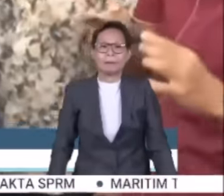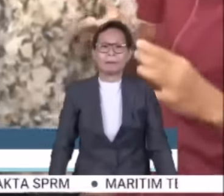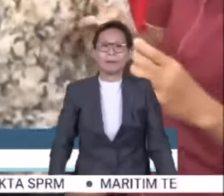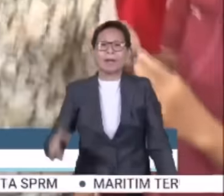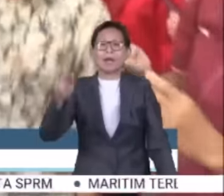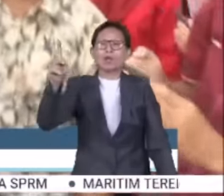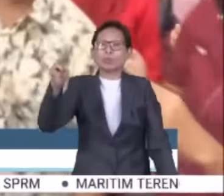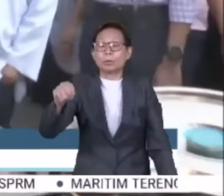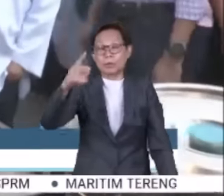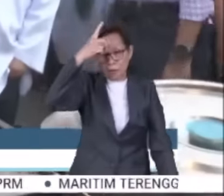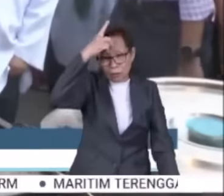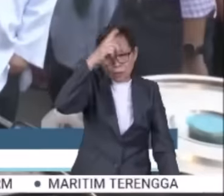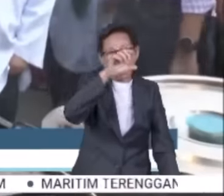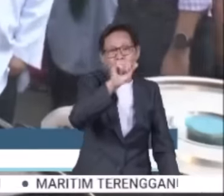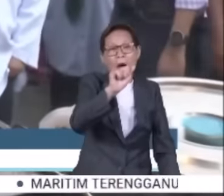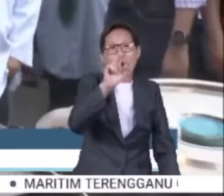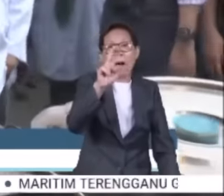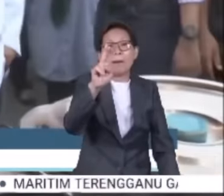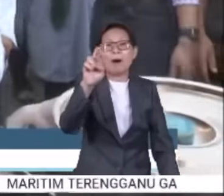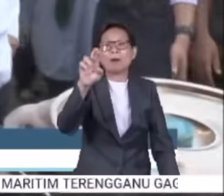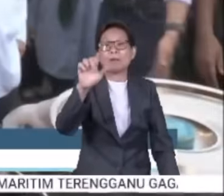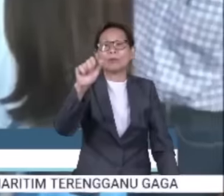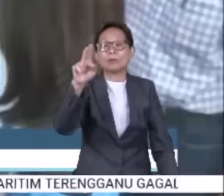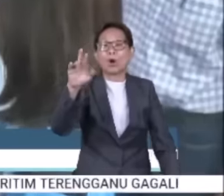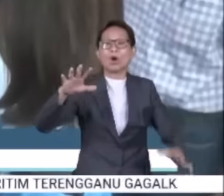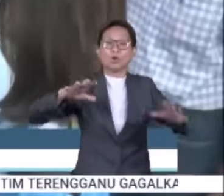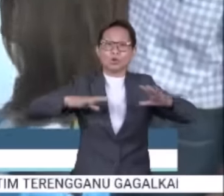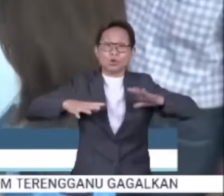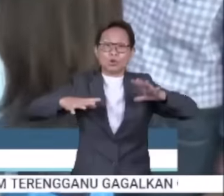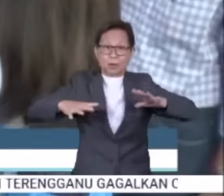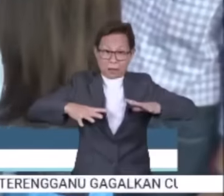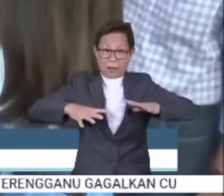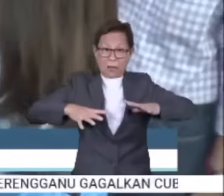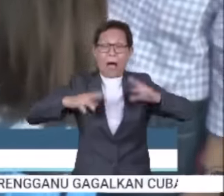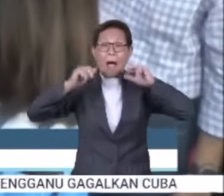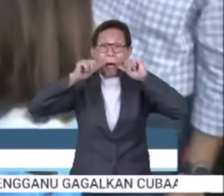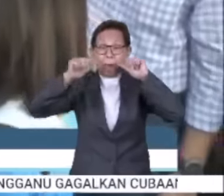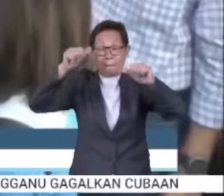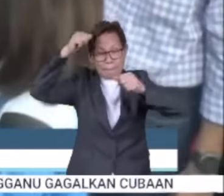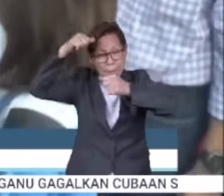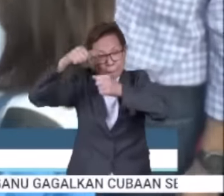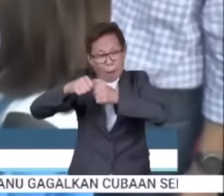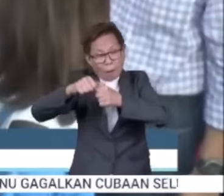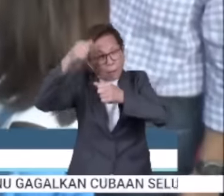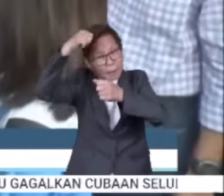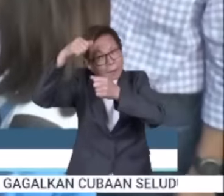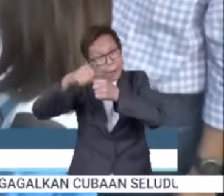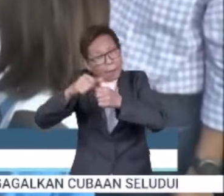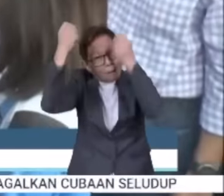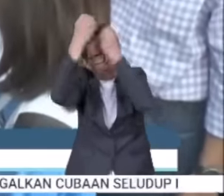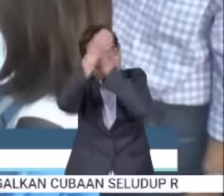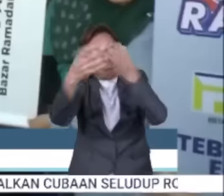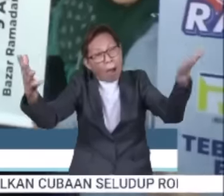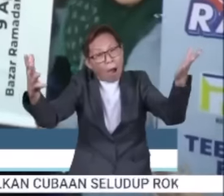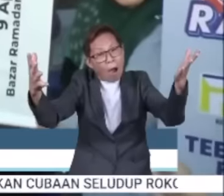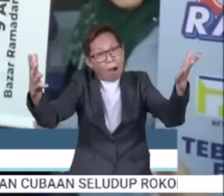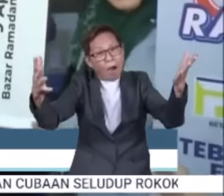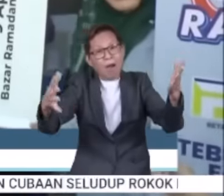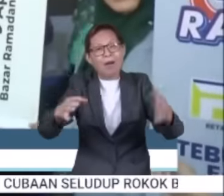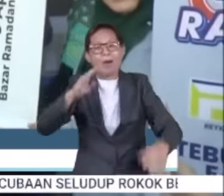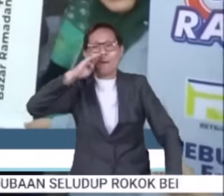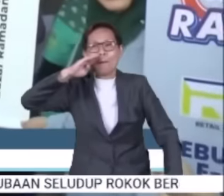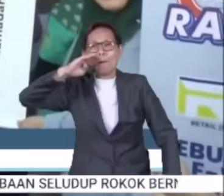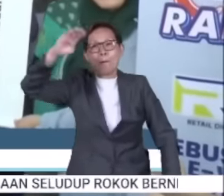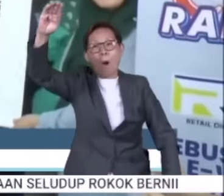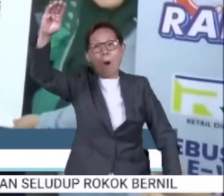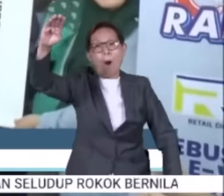Menurut Ketua Menteri Datuk Seri Abdul Rauf Yusof, cuti kelepasan am itu diperkenal bagi memperingati pengisytiharan kemerdekaan oleh almarhum Tengku Abdul